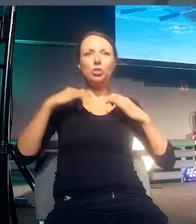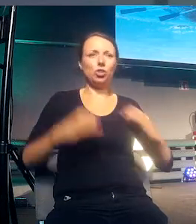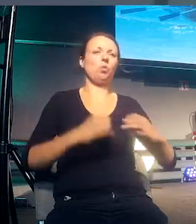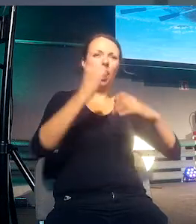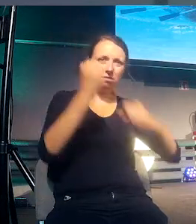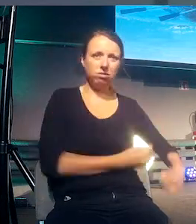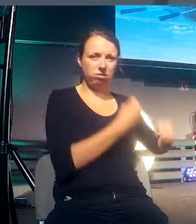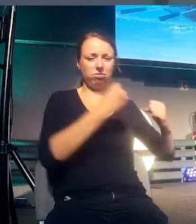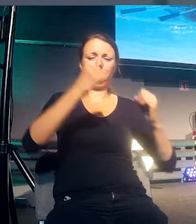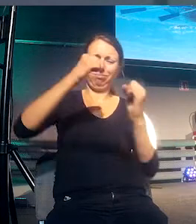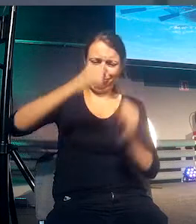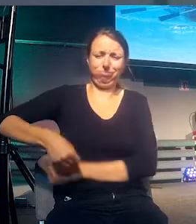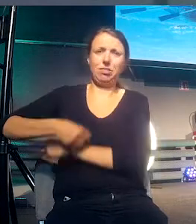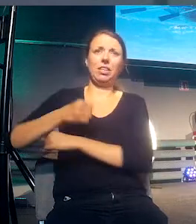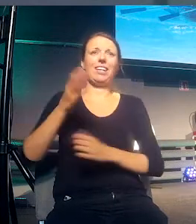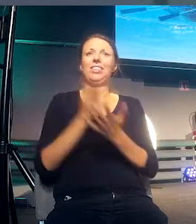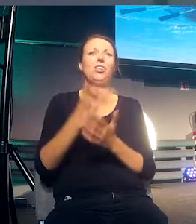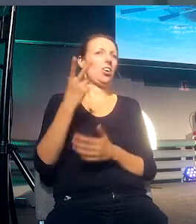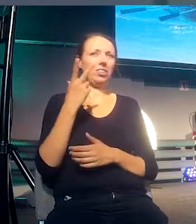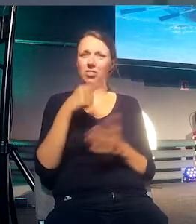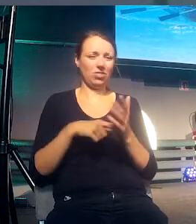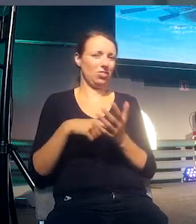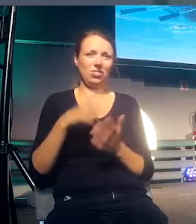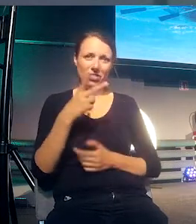machanie to jakby nie jest